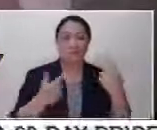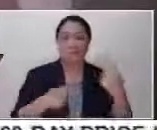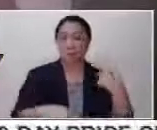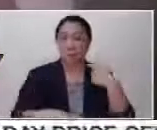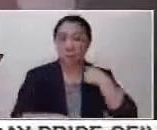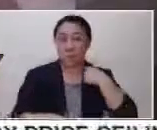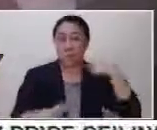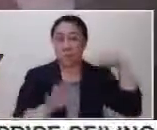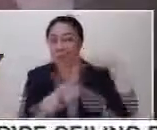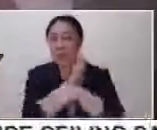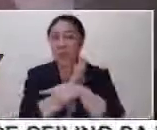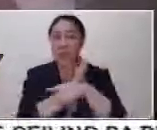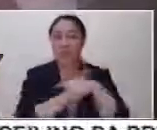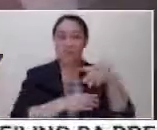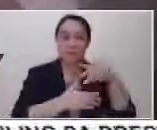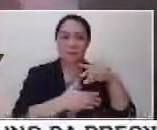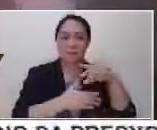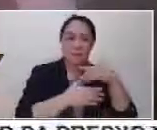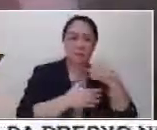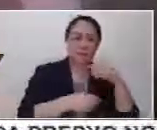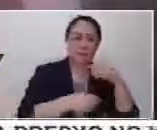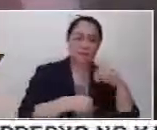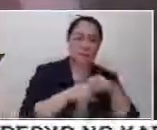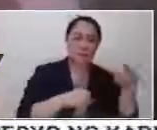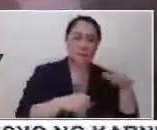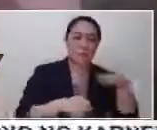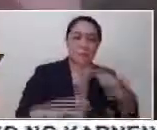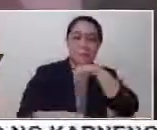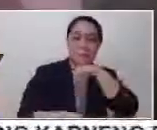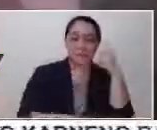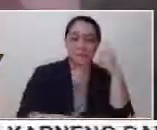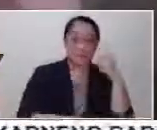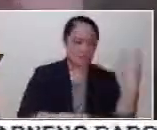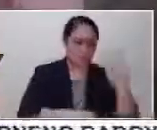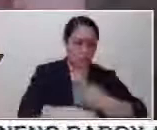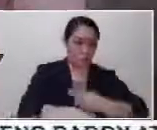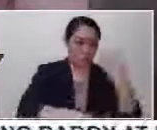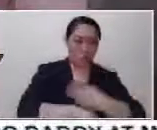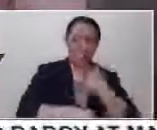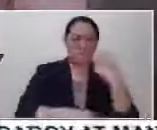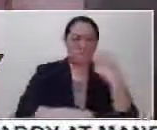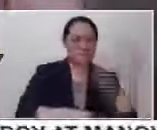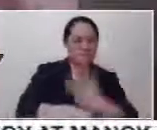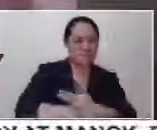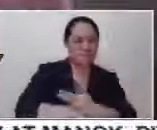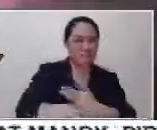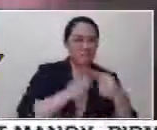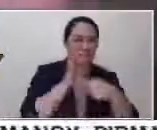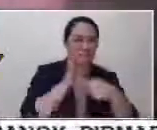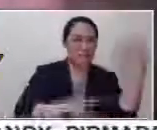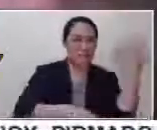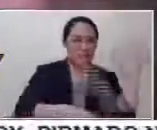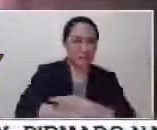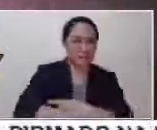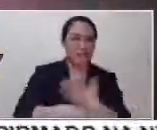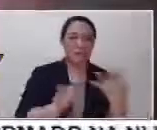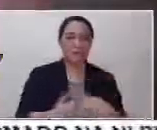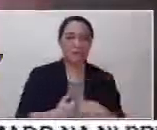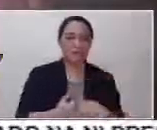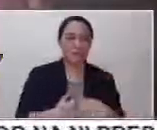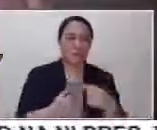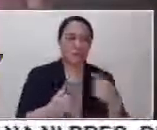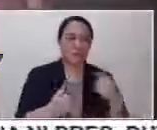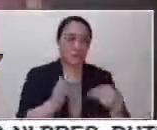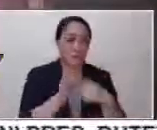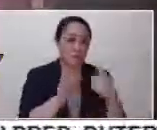na ma-afford ng mga tao. Hirap na hirap din kami. Imagine mo, ilan lang baboy na paubos ko rito kahit nga mababa nga